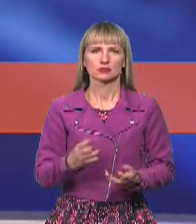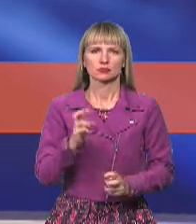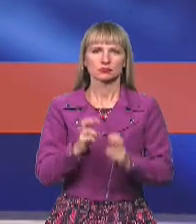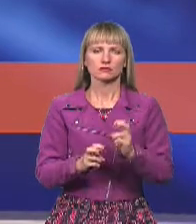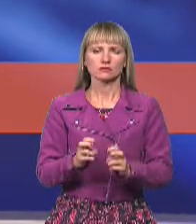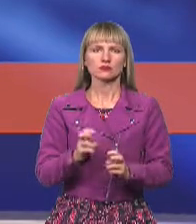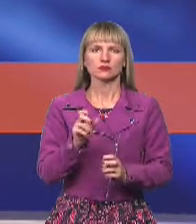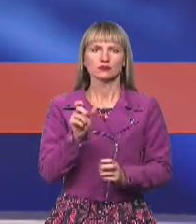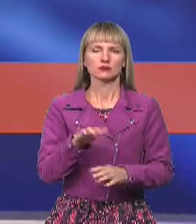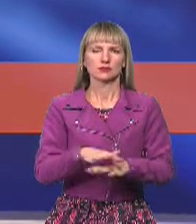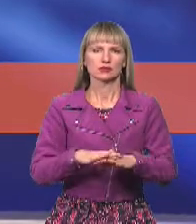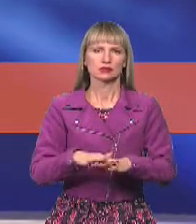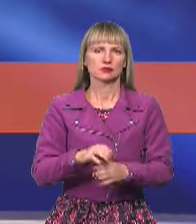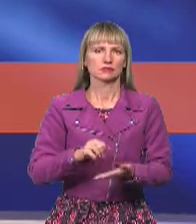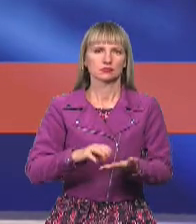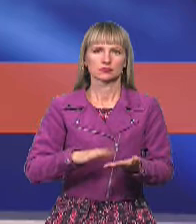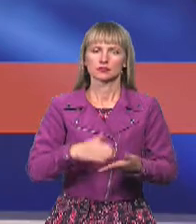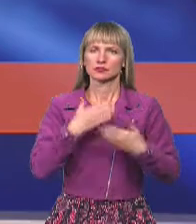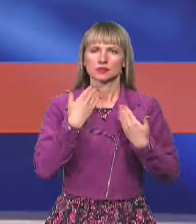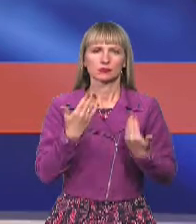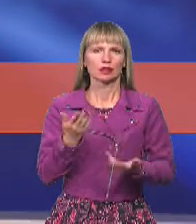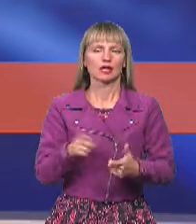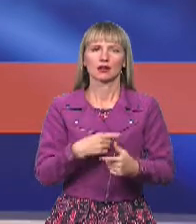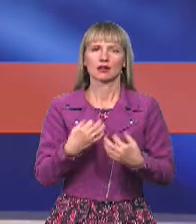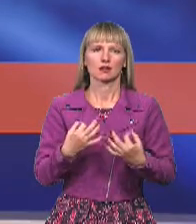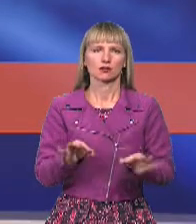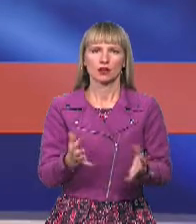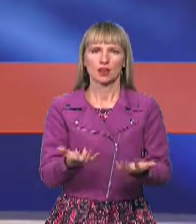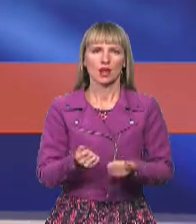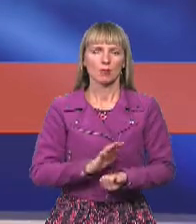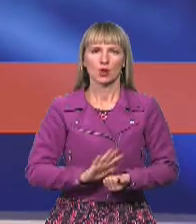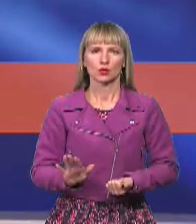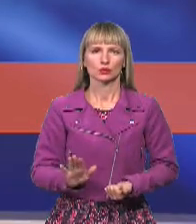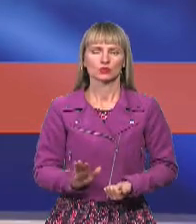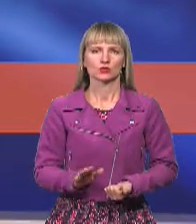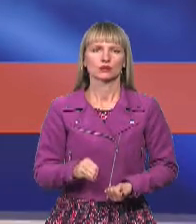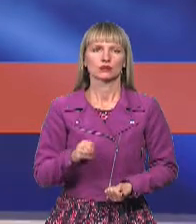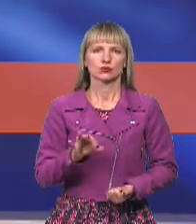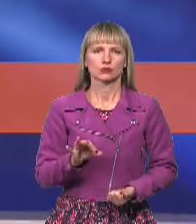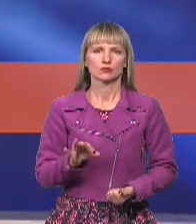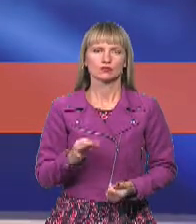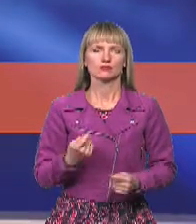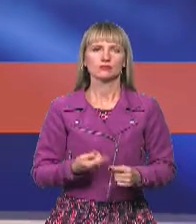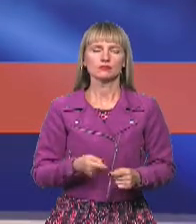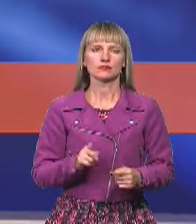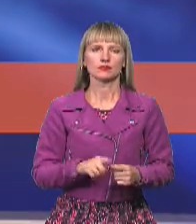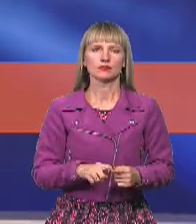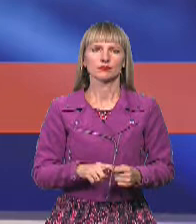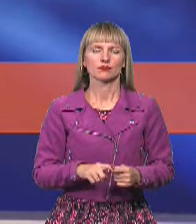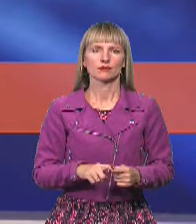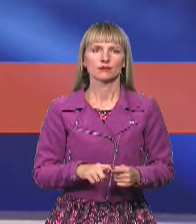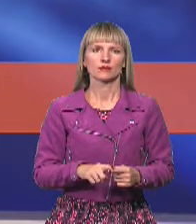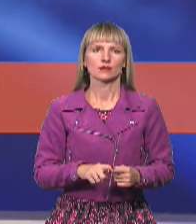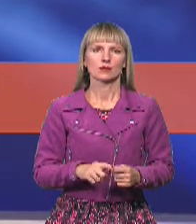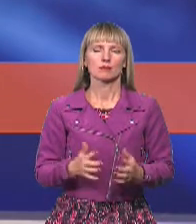не зарегистрирован или не получил эксплуатационное разрешение в порядке установленного закона, за это предусматривается